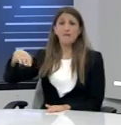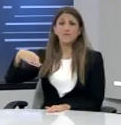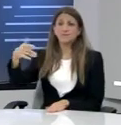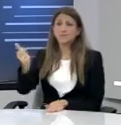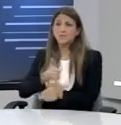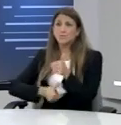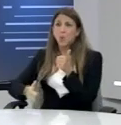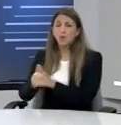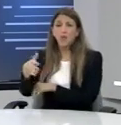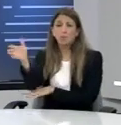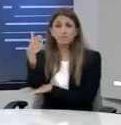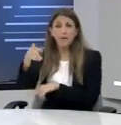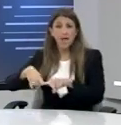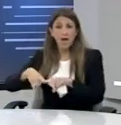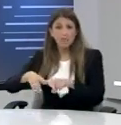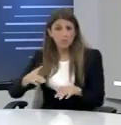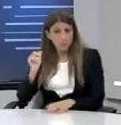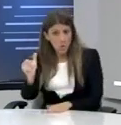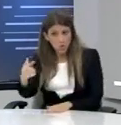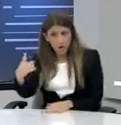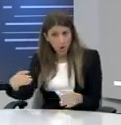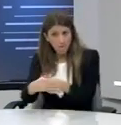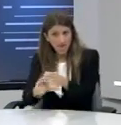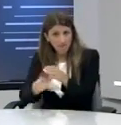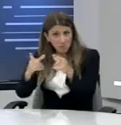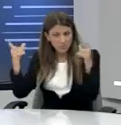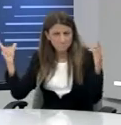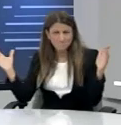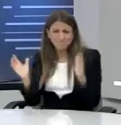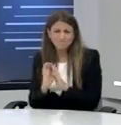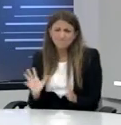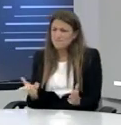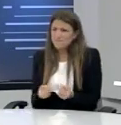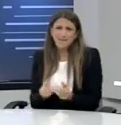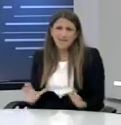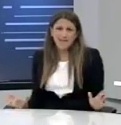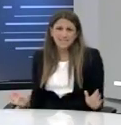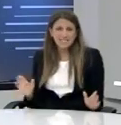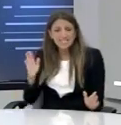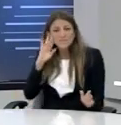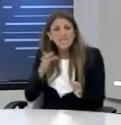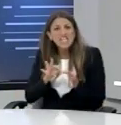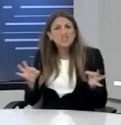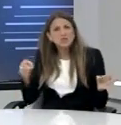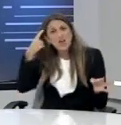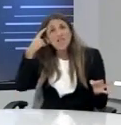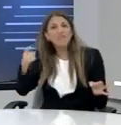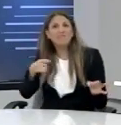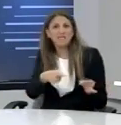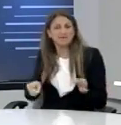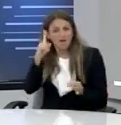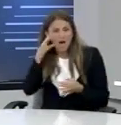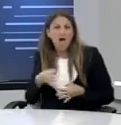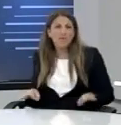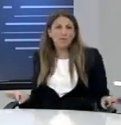πατριωτικής ευαισθησίας. Και είναι και ανιστόρητο. Διότι η αριστερά σε κρίσιμες στιγμές στη